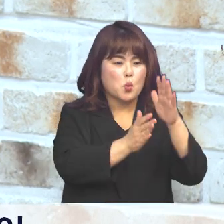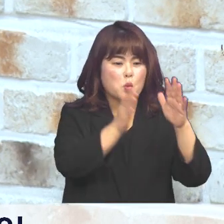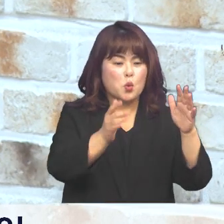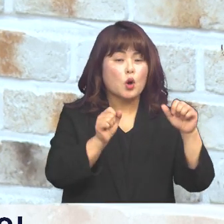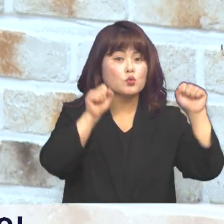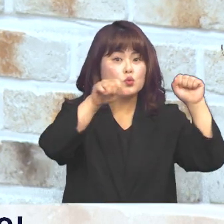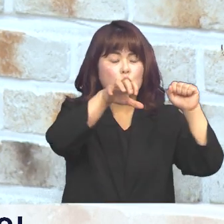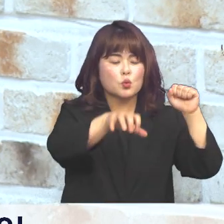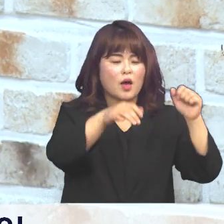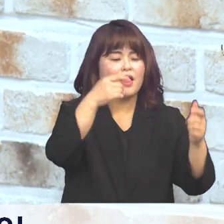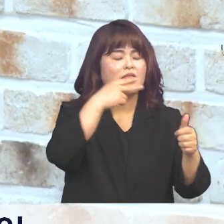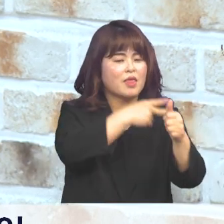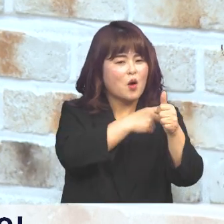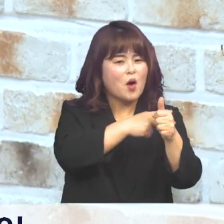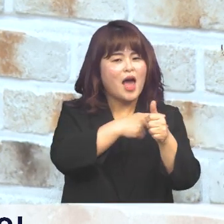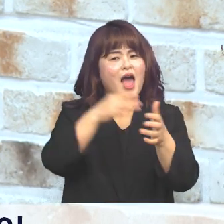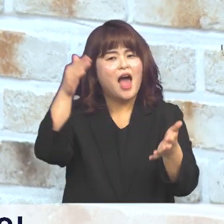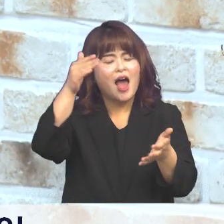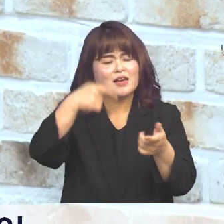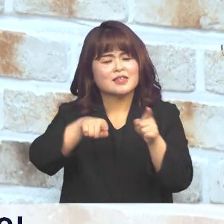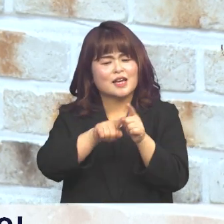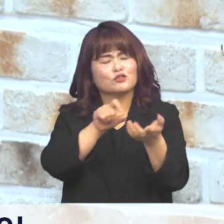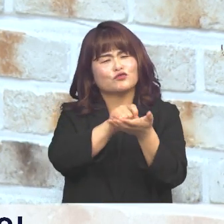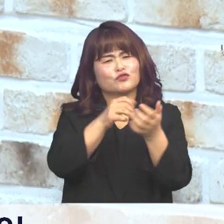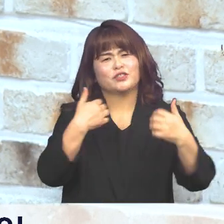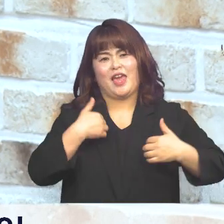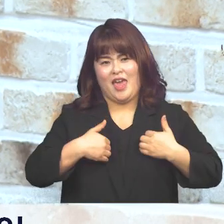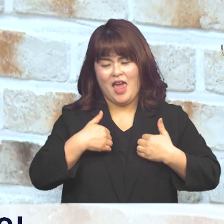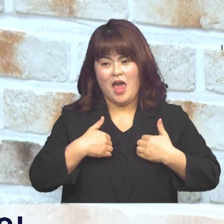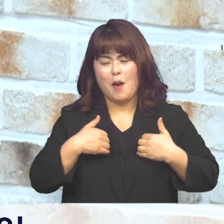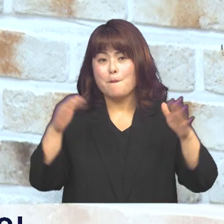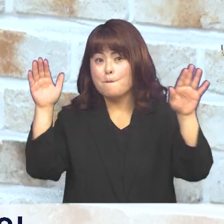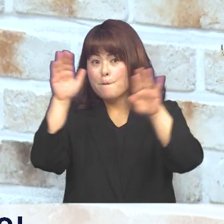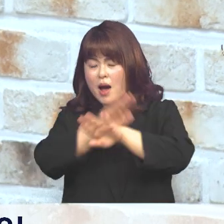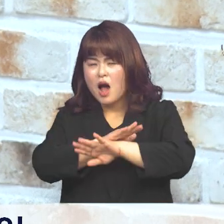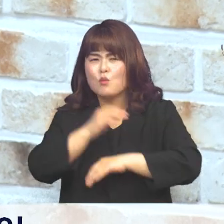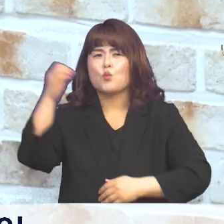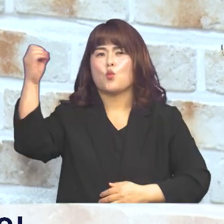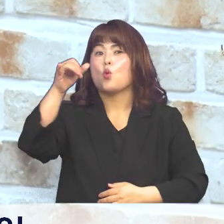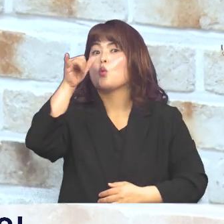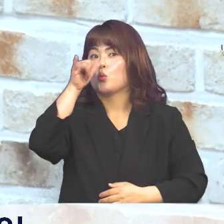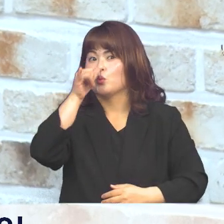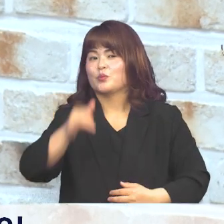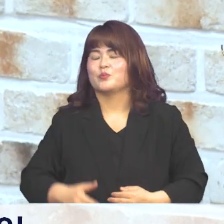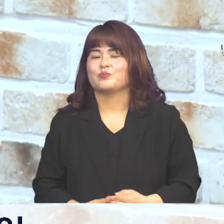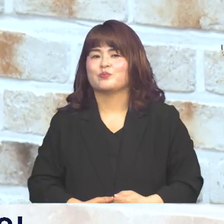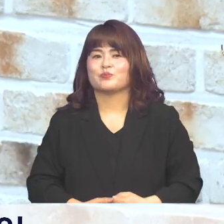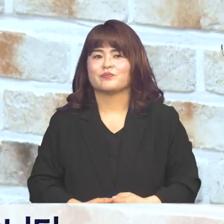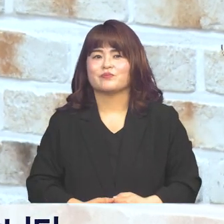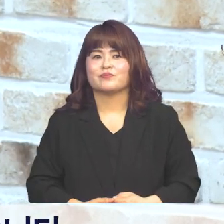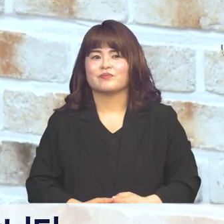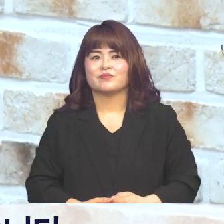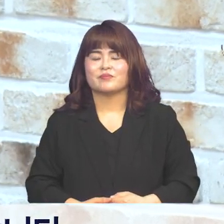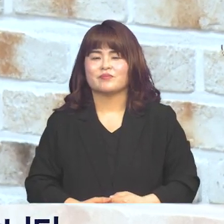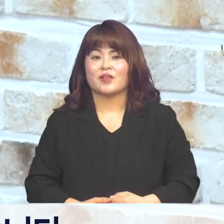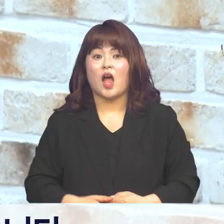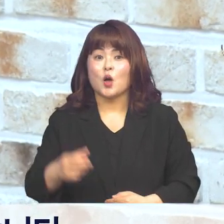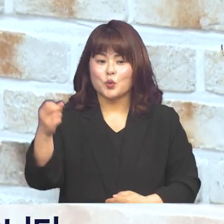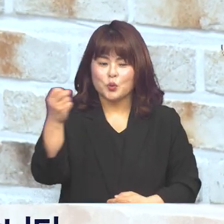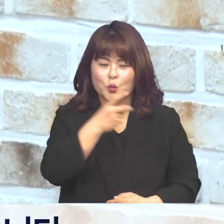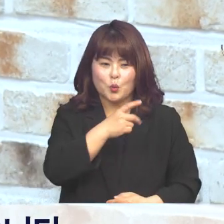인조잔디 운동장에서는 선생님들과 사제중앙의 축구게임, 그리고 야간에는 역시 나이트가 들어옵니다.